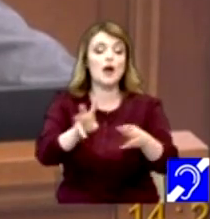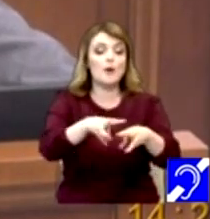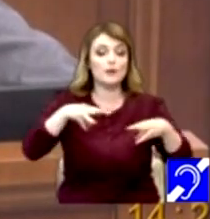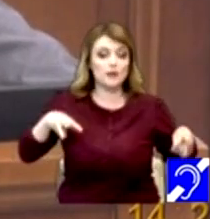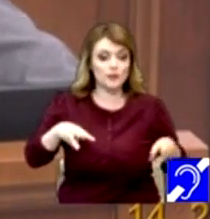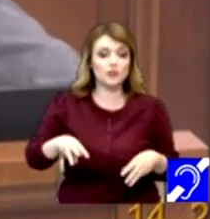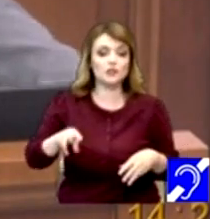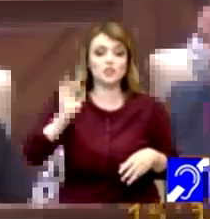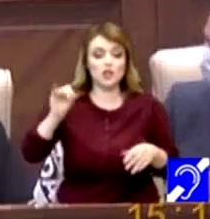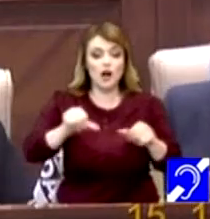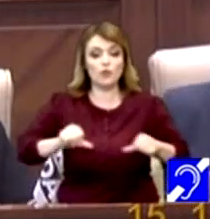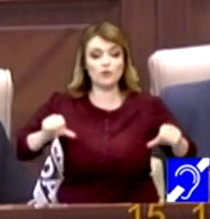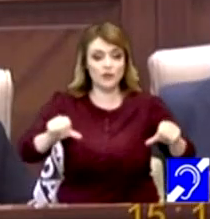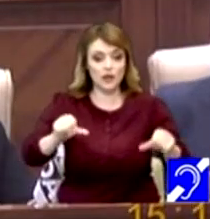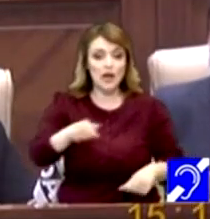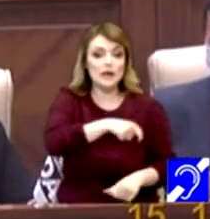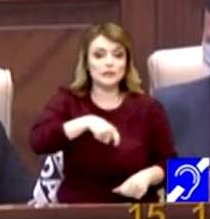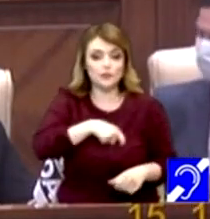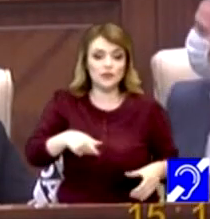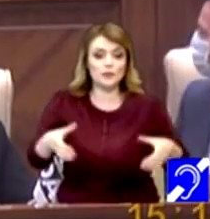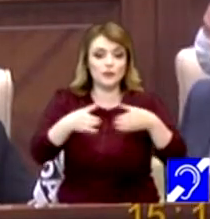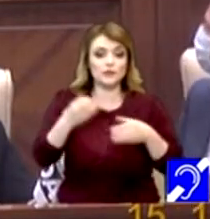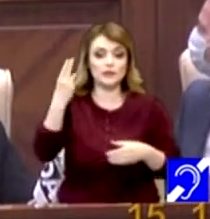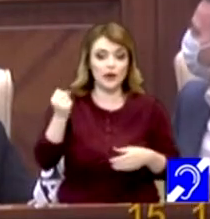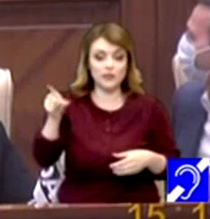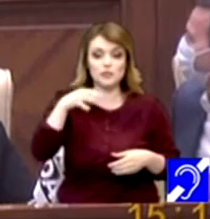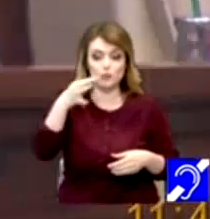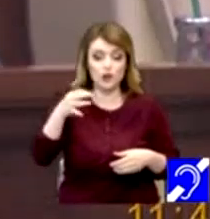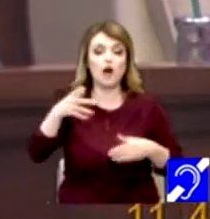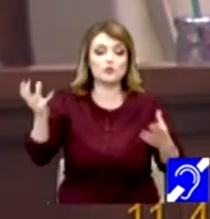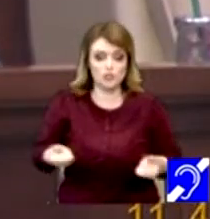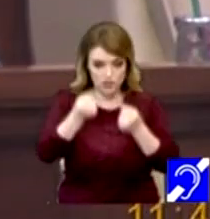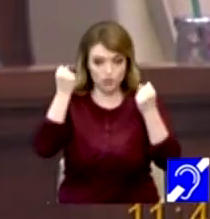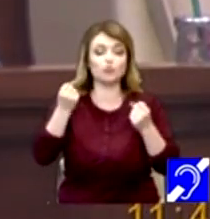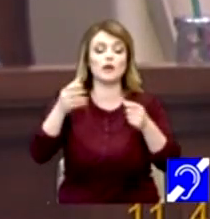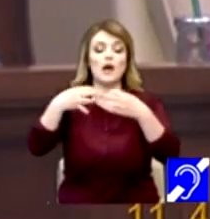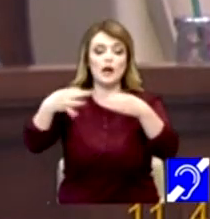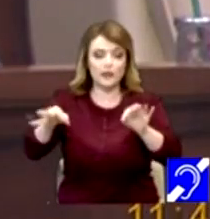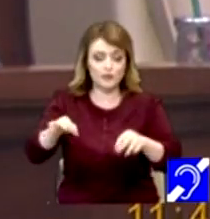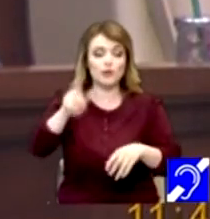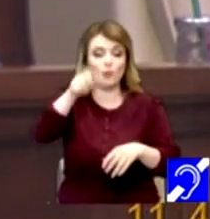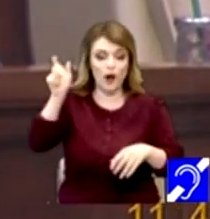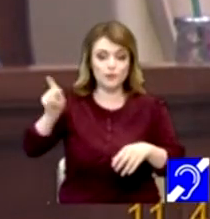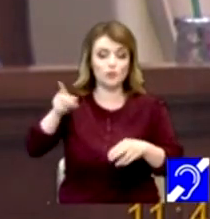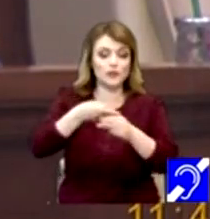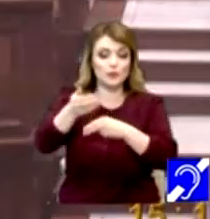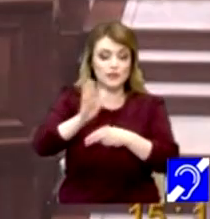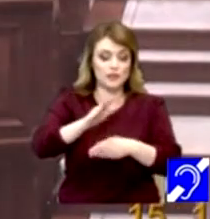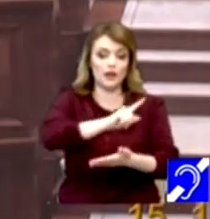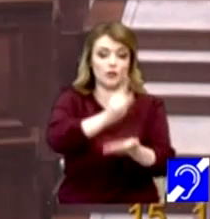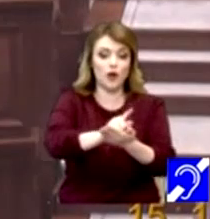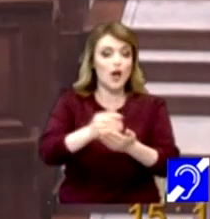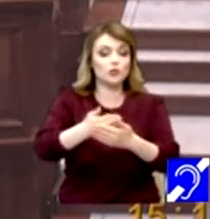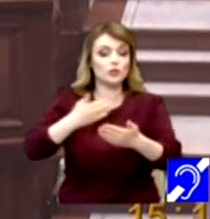Parlamentului și ale Guvernului. Deputații platformei DA spun că susțin eliberarea cetățenilor de povara fiscală, nu însă